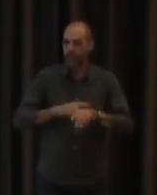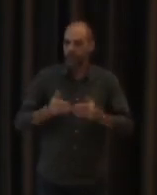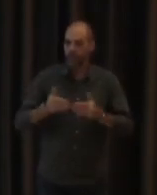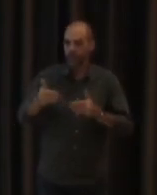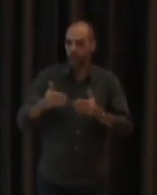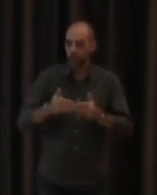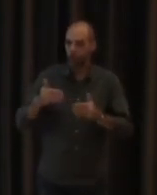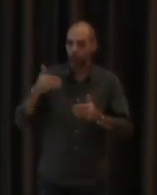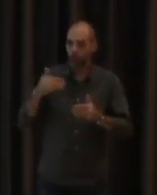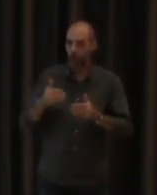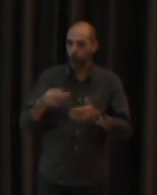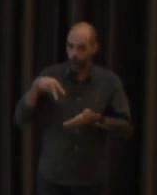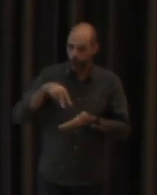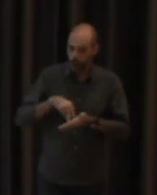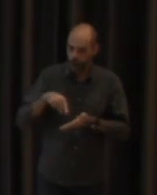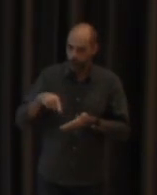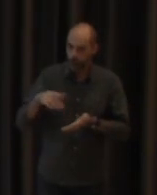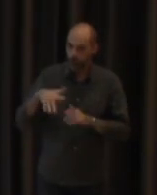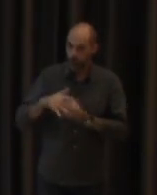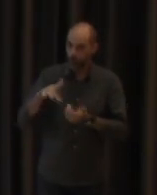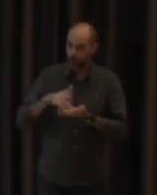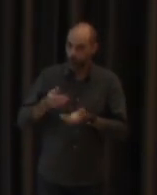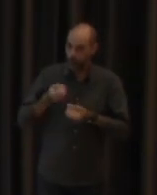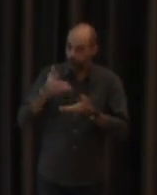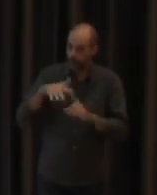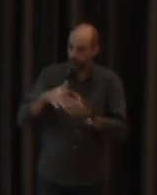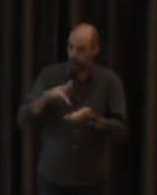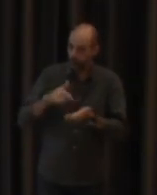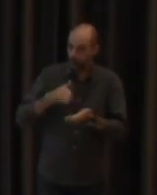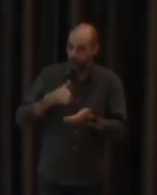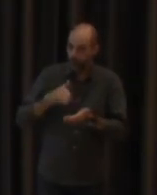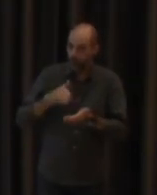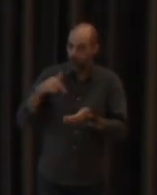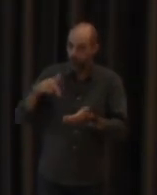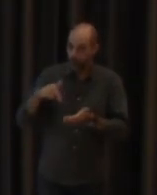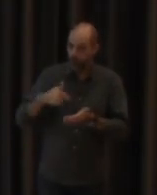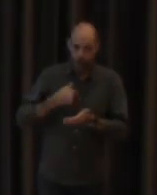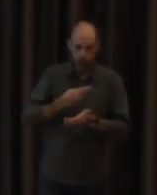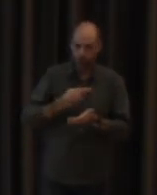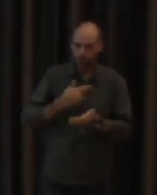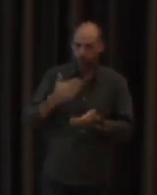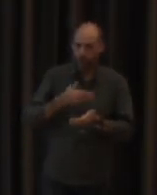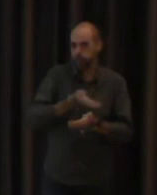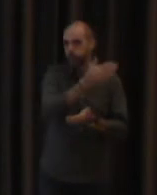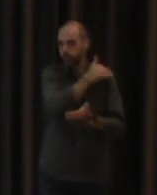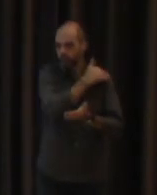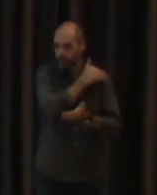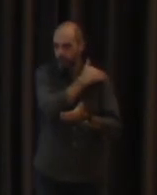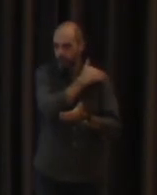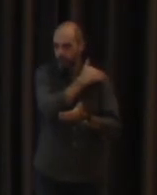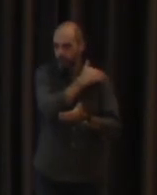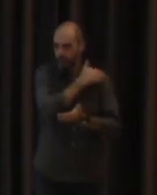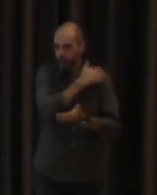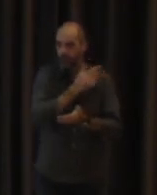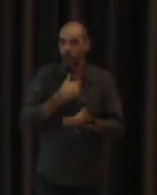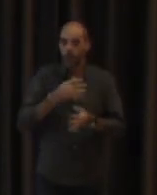en la conversa, encara que siguin allà, quan va passar no era el seu lloc. Per tant, es marca això afegint-hi, si es vol, doncs, el pronom i,